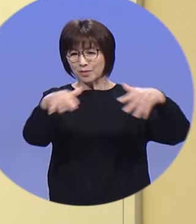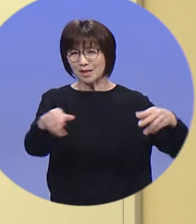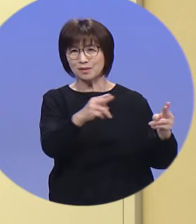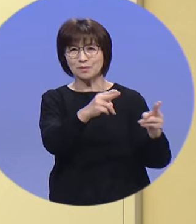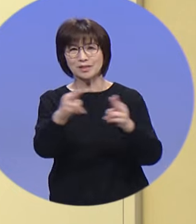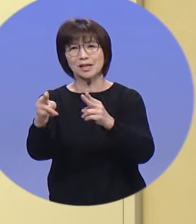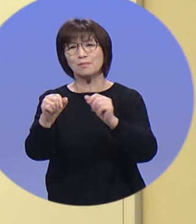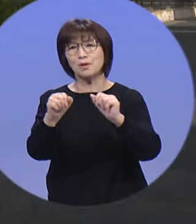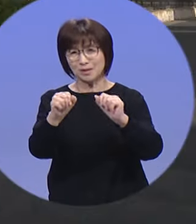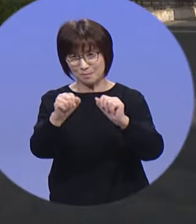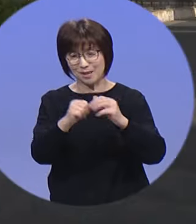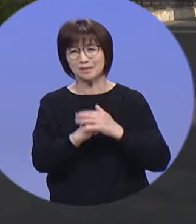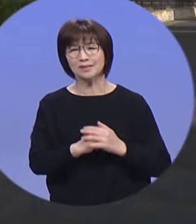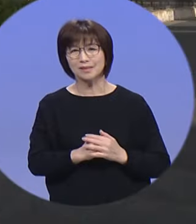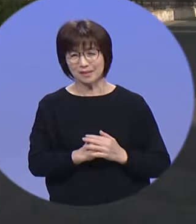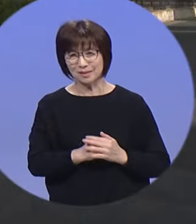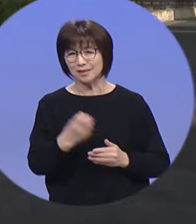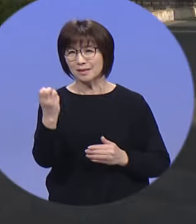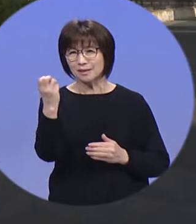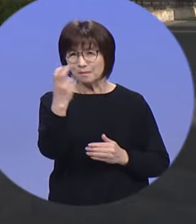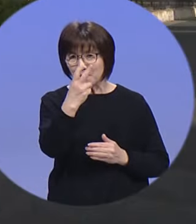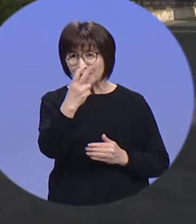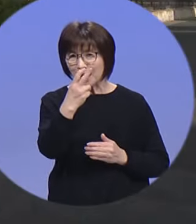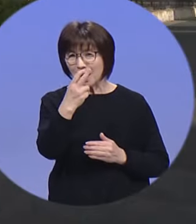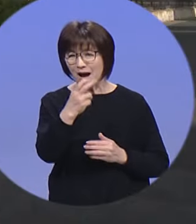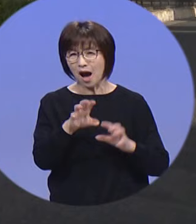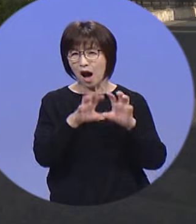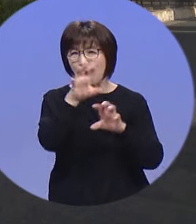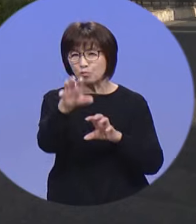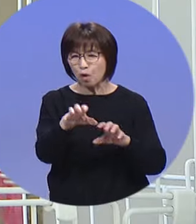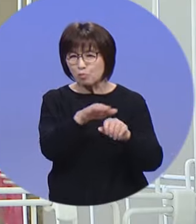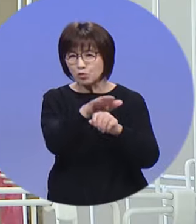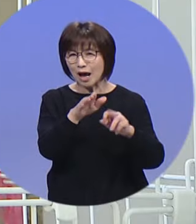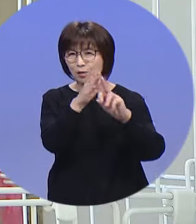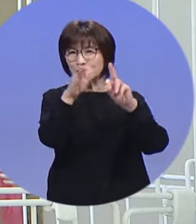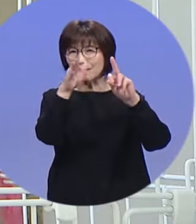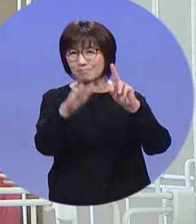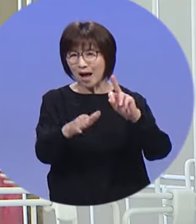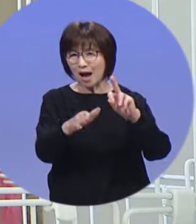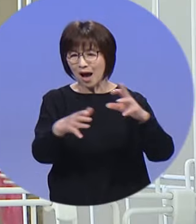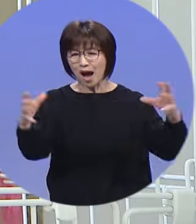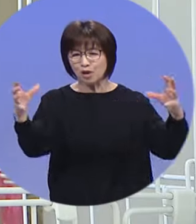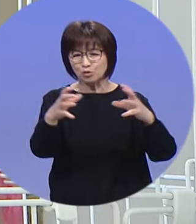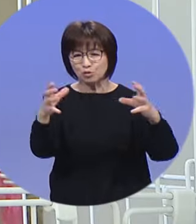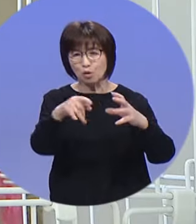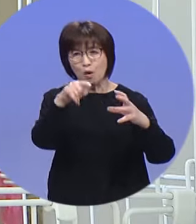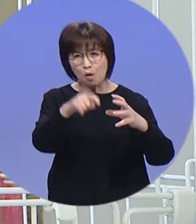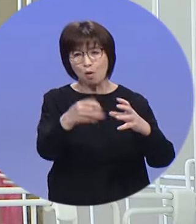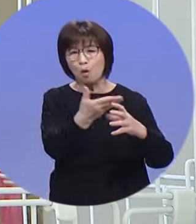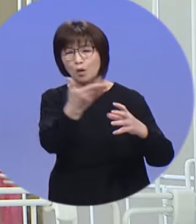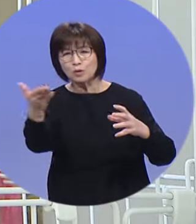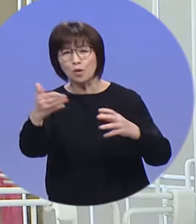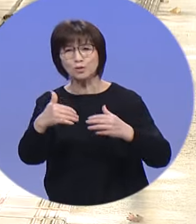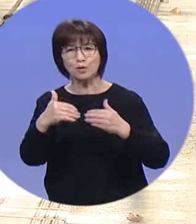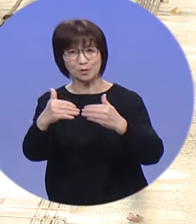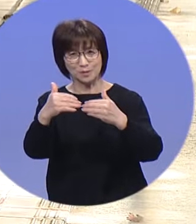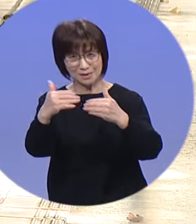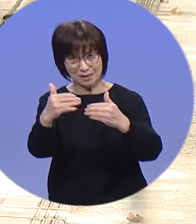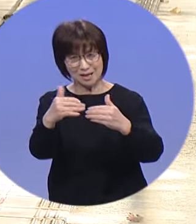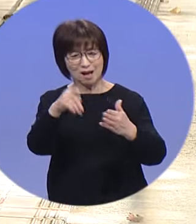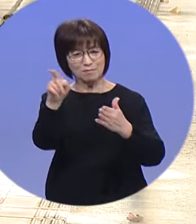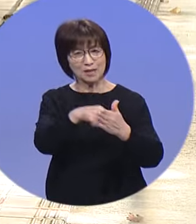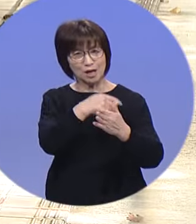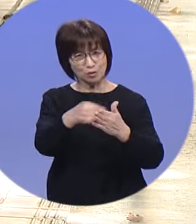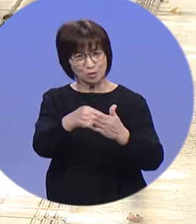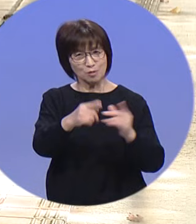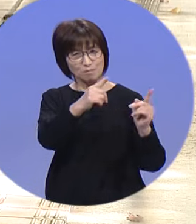します。また動物愛護センターにおける収容動物の譲渡促進、殺処分